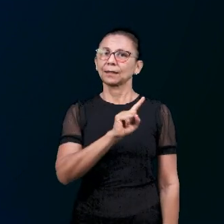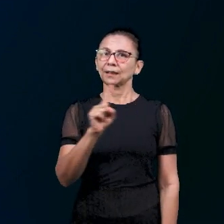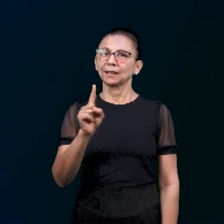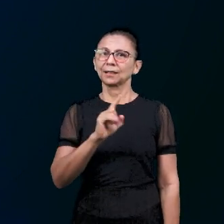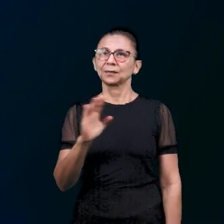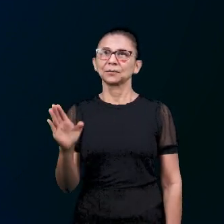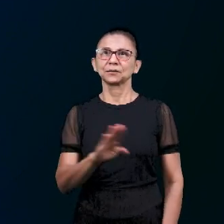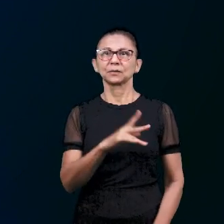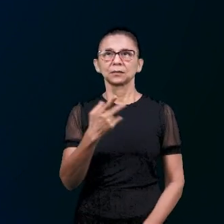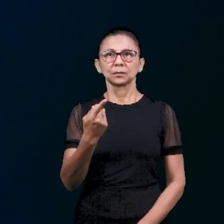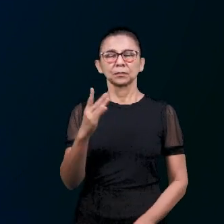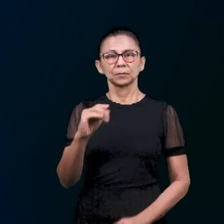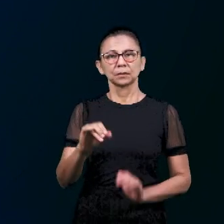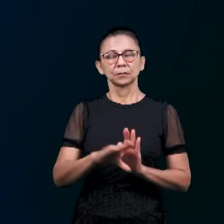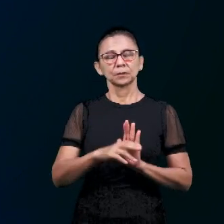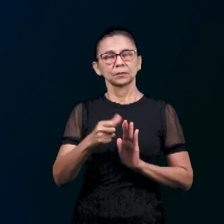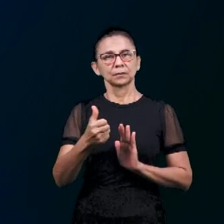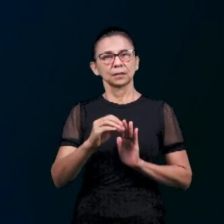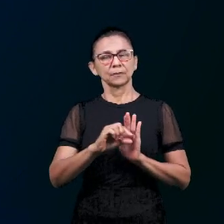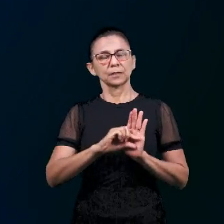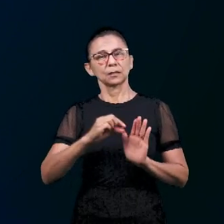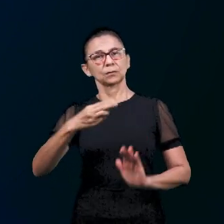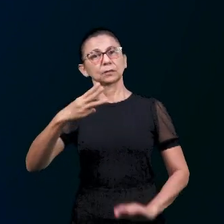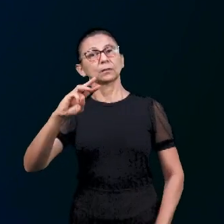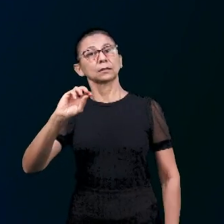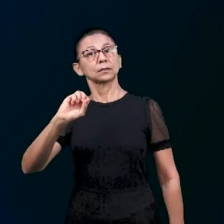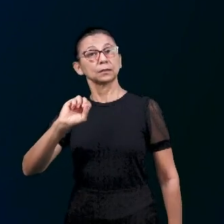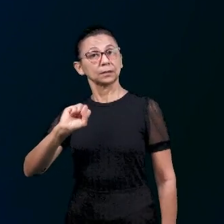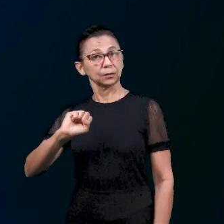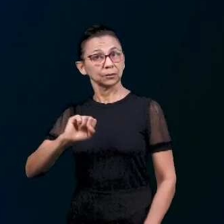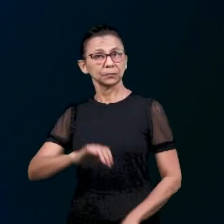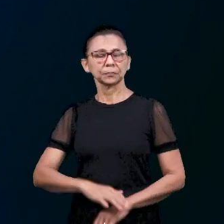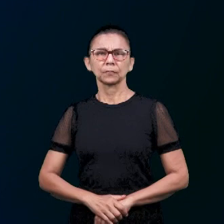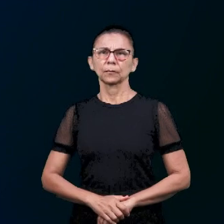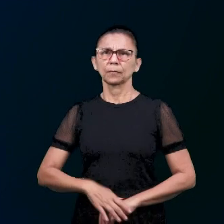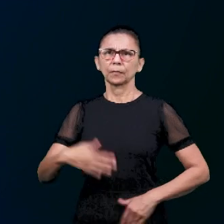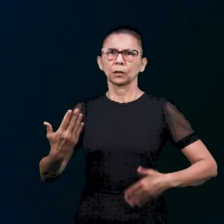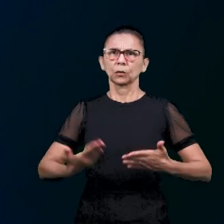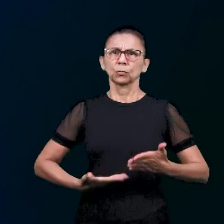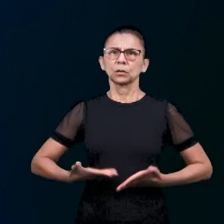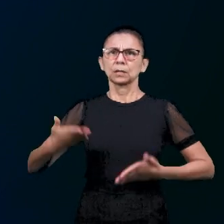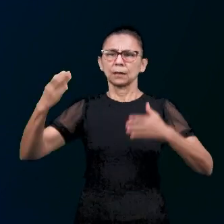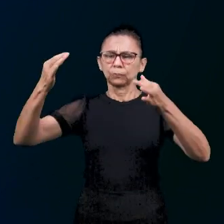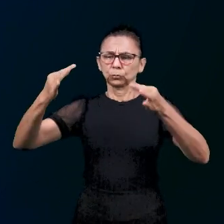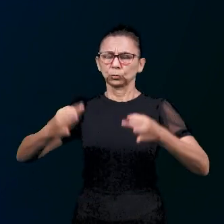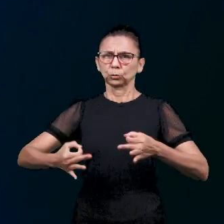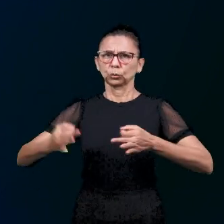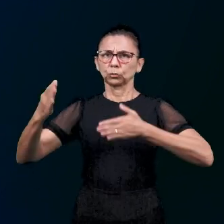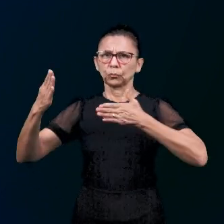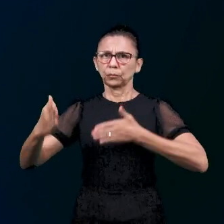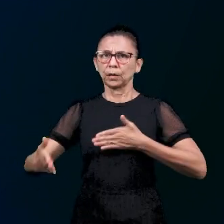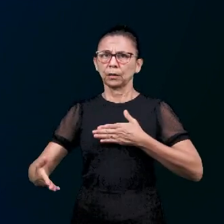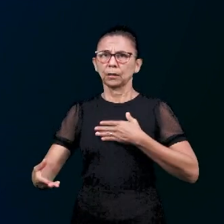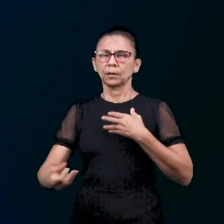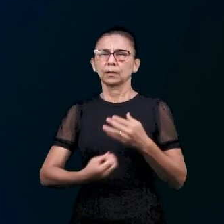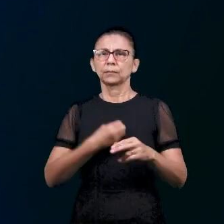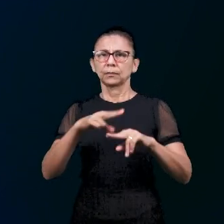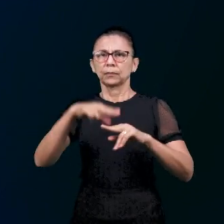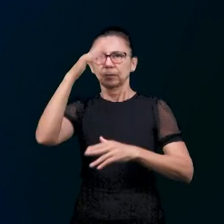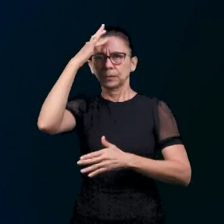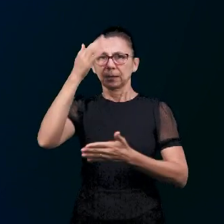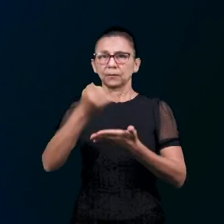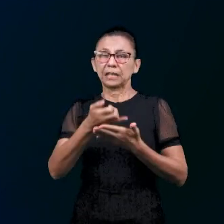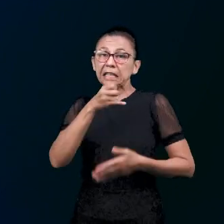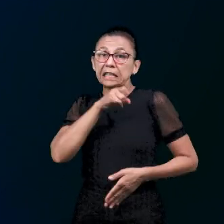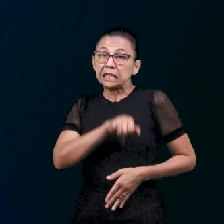lisons, mais le juste vivra de la foi. Et s'il revient en arrière, mon âme n'a plus de plaisir en